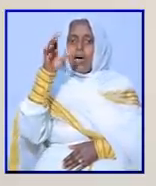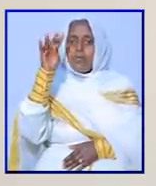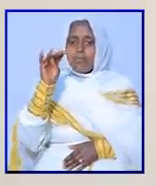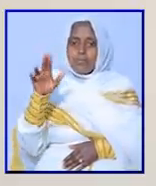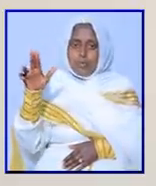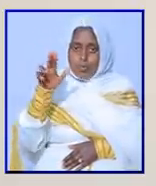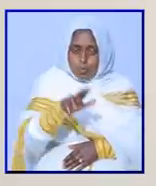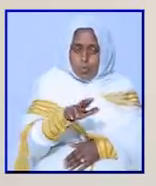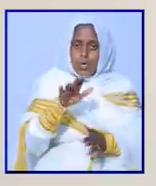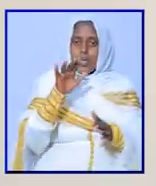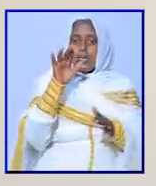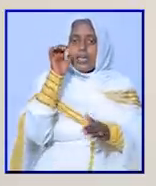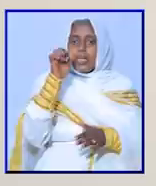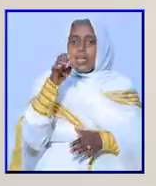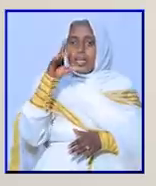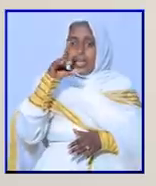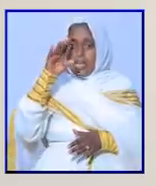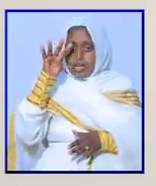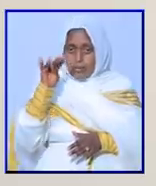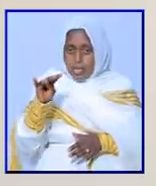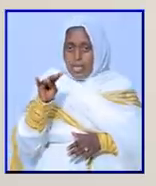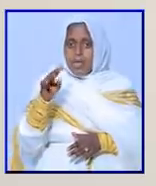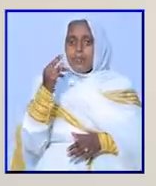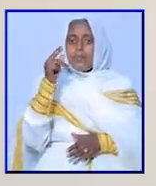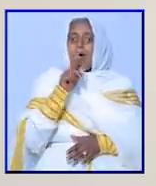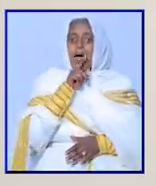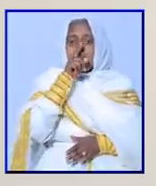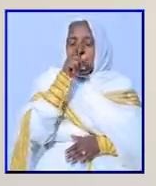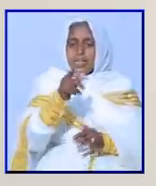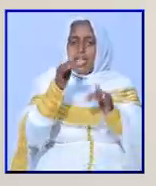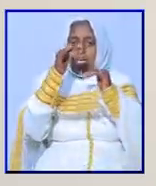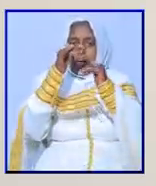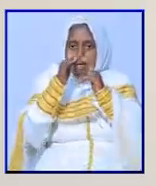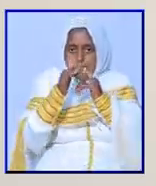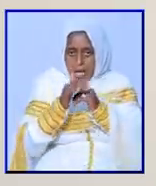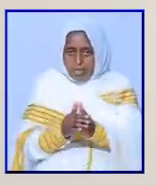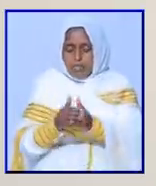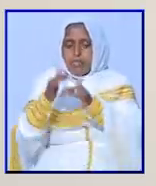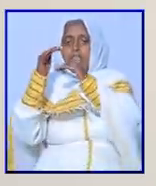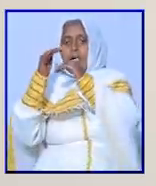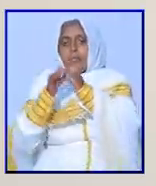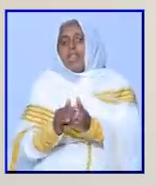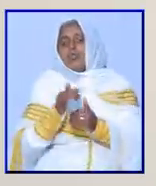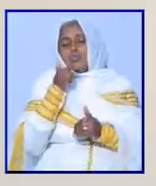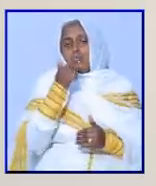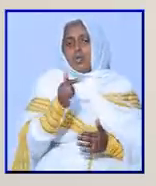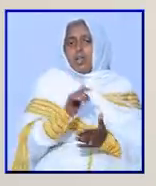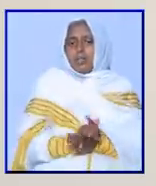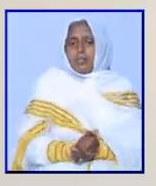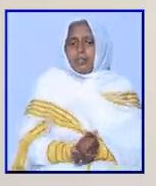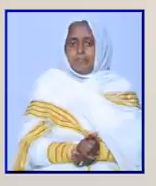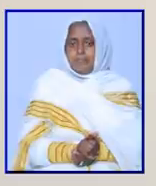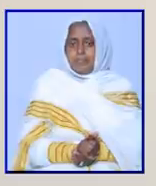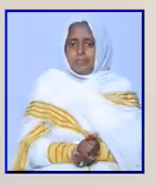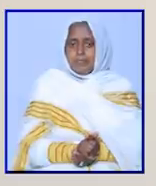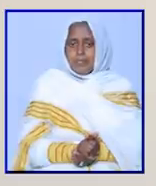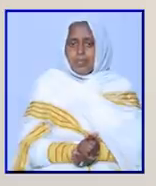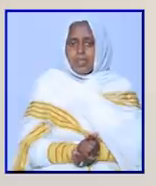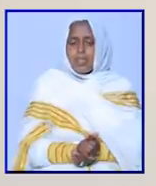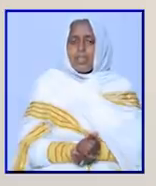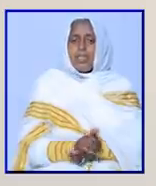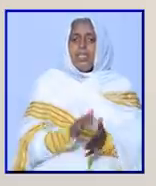ተአምሩ ከመ በሃማነ አማልክተ ታመልኩ